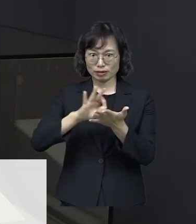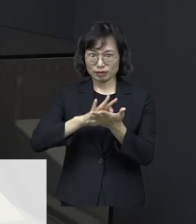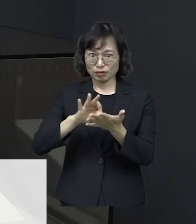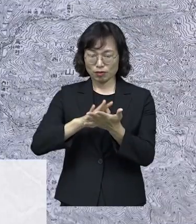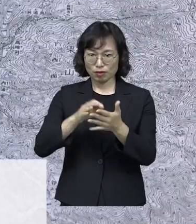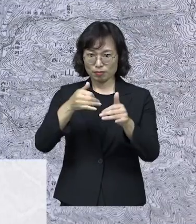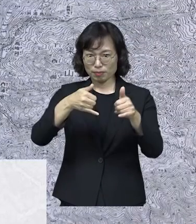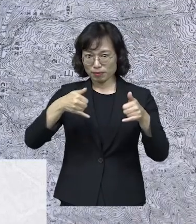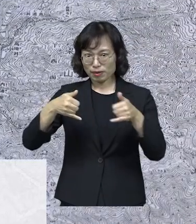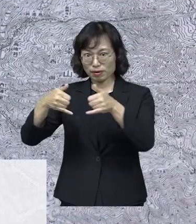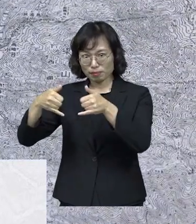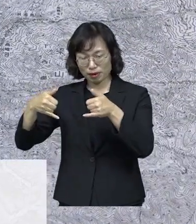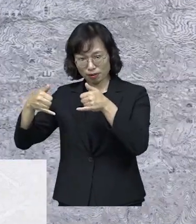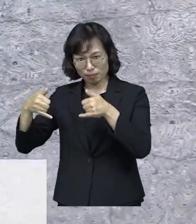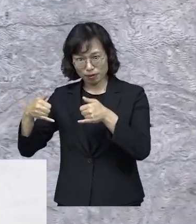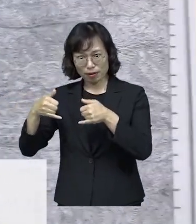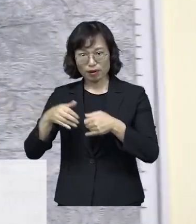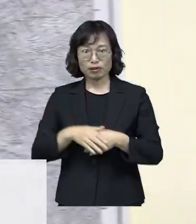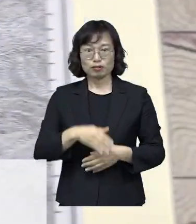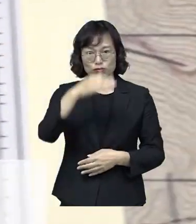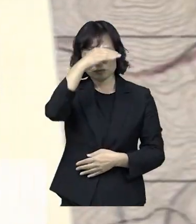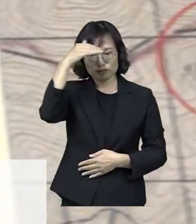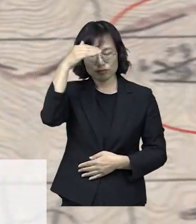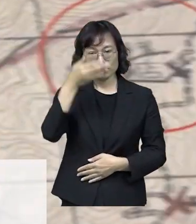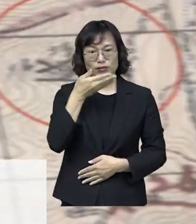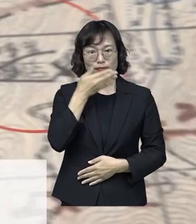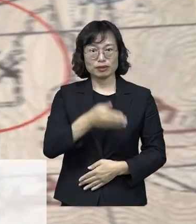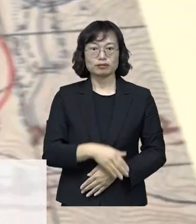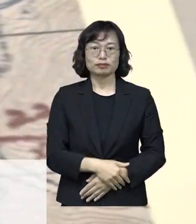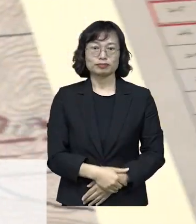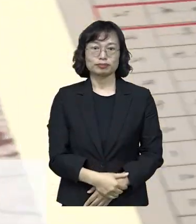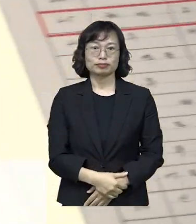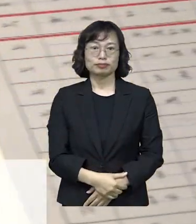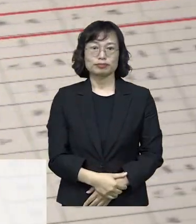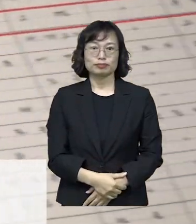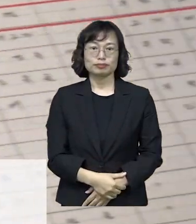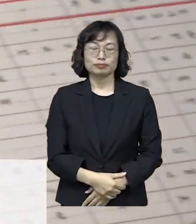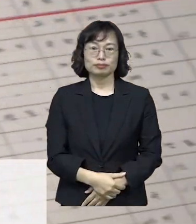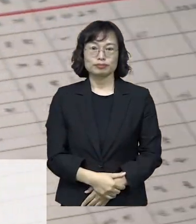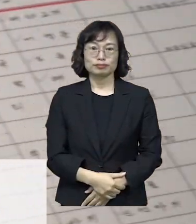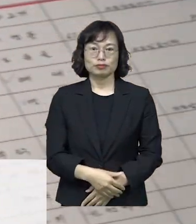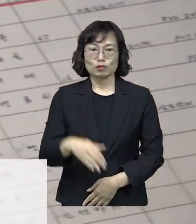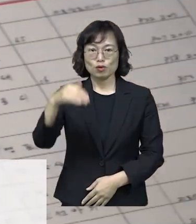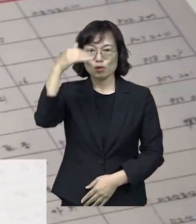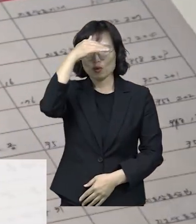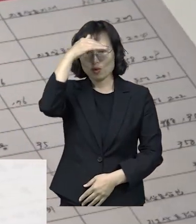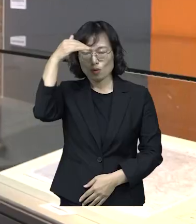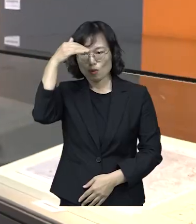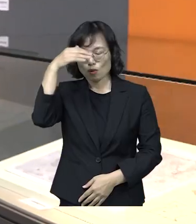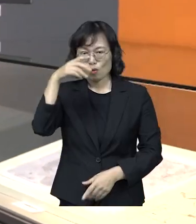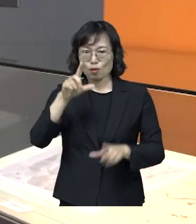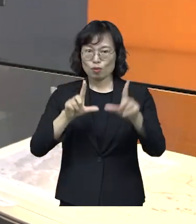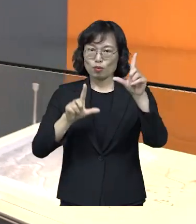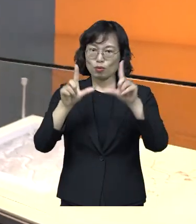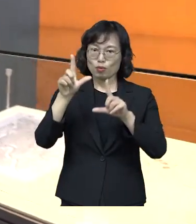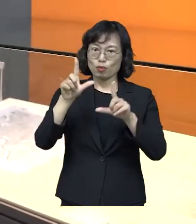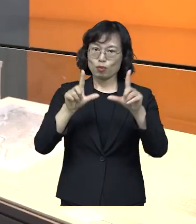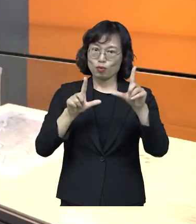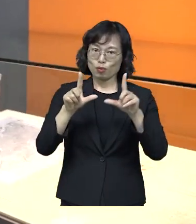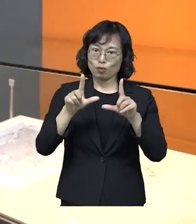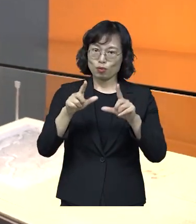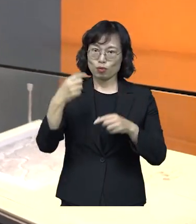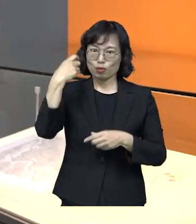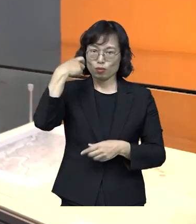이 반다지를 어떻게 사용했는지를 전시를 하였습니다. 네, 살펴보니 세월의